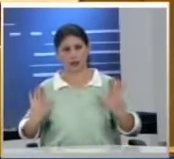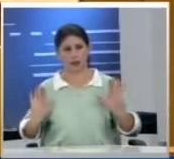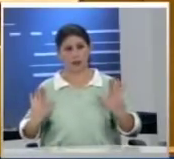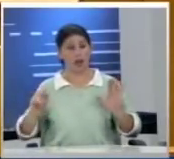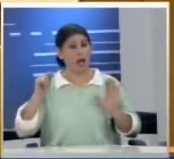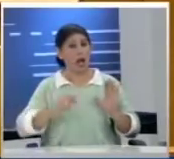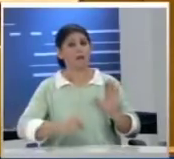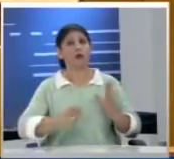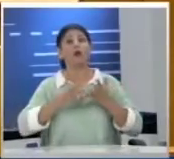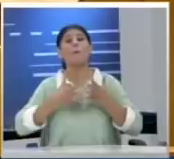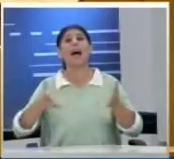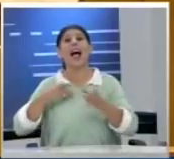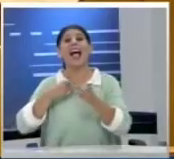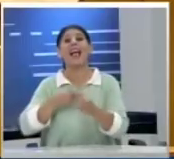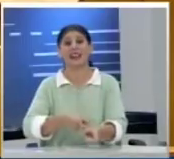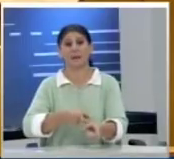Και αυτό ήταν το μέγα έγκλημα.